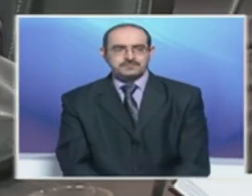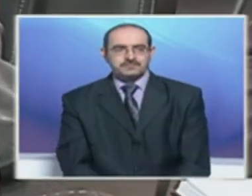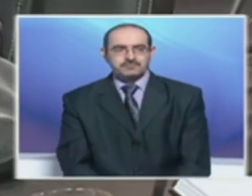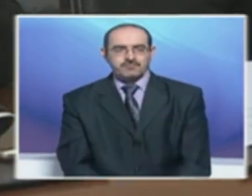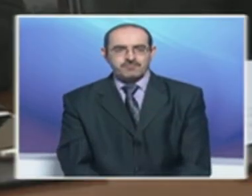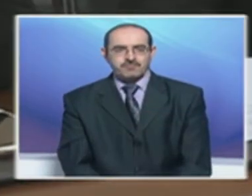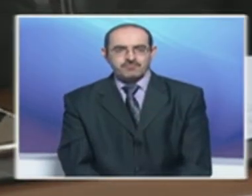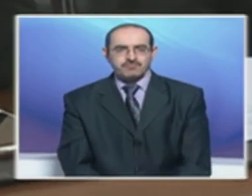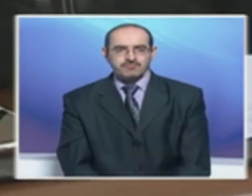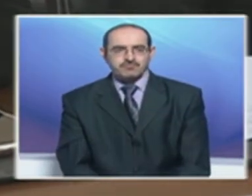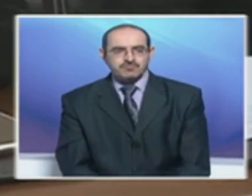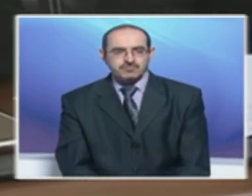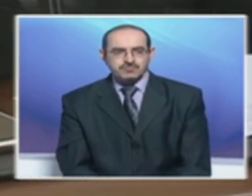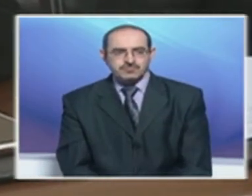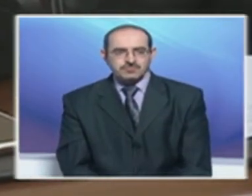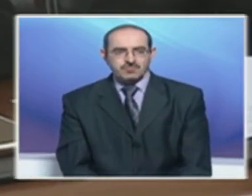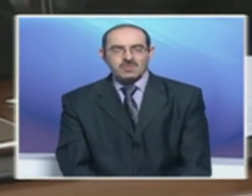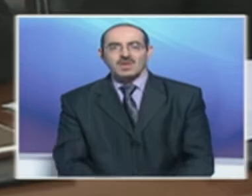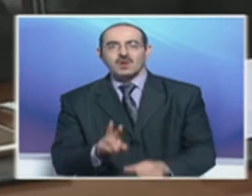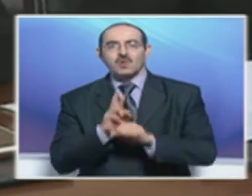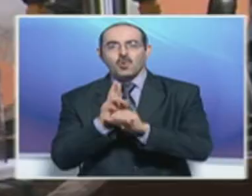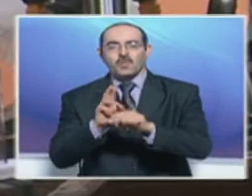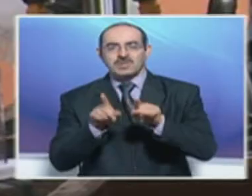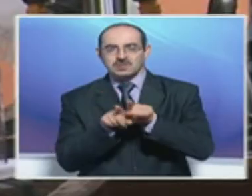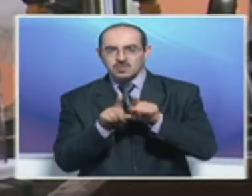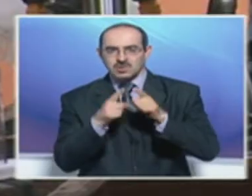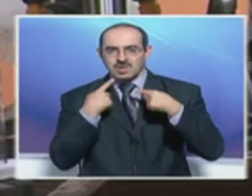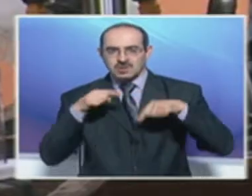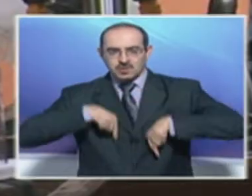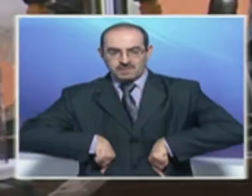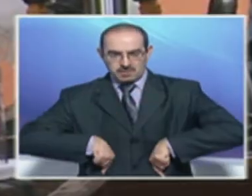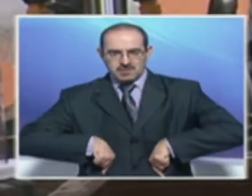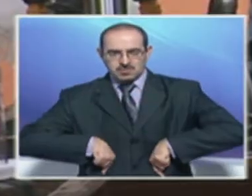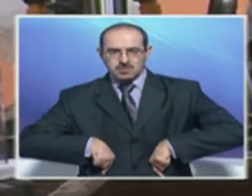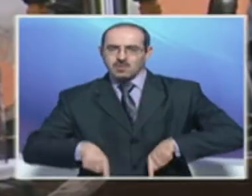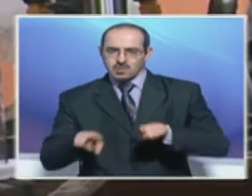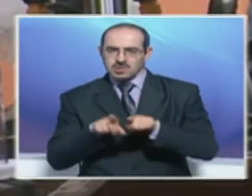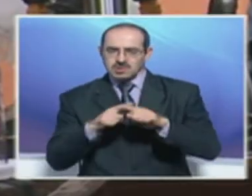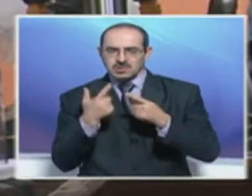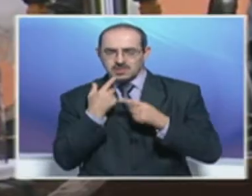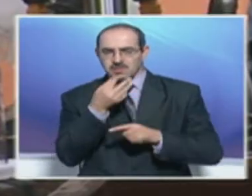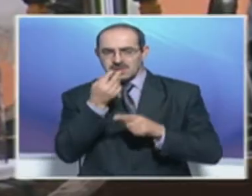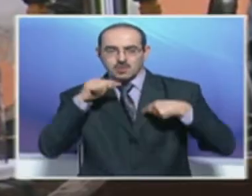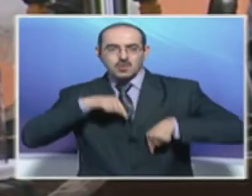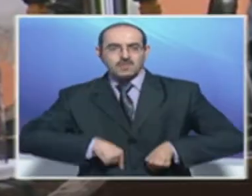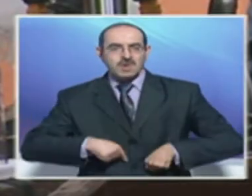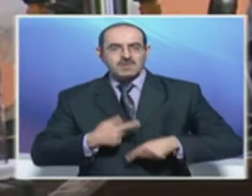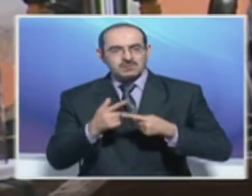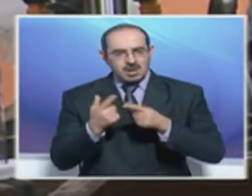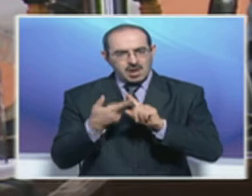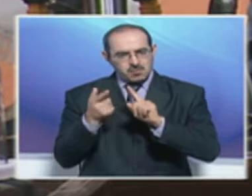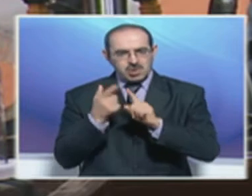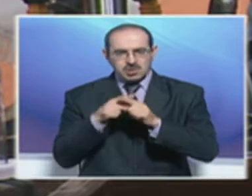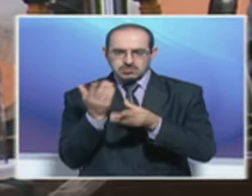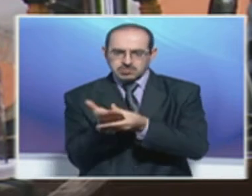En tant que représentant du gouvernement également, le gouvernement attache une importance